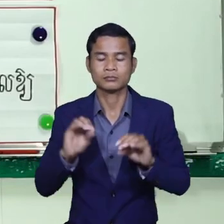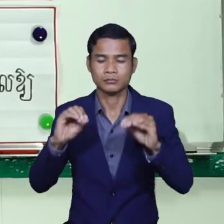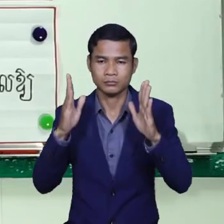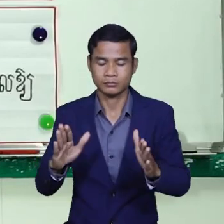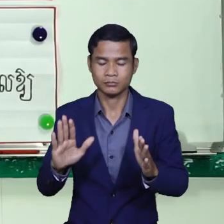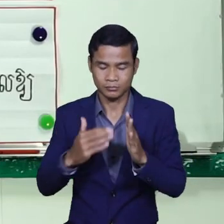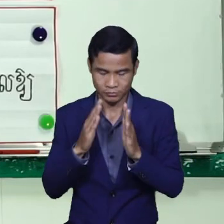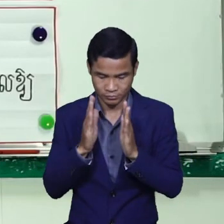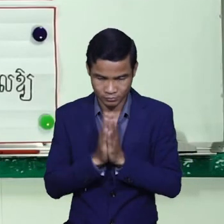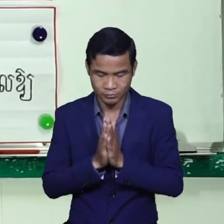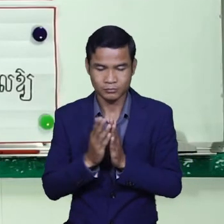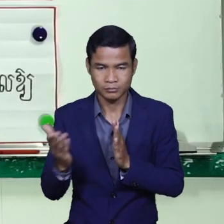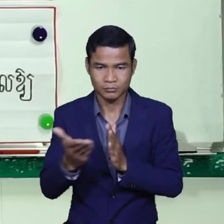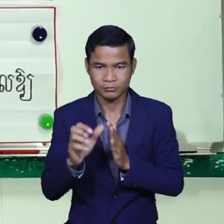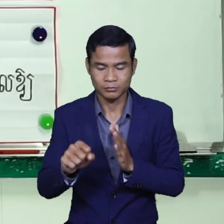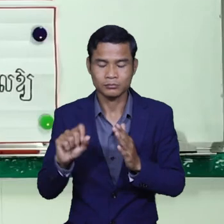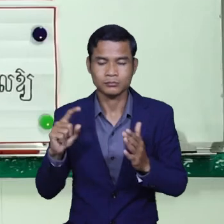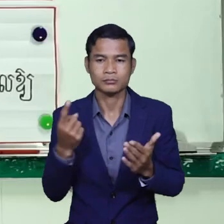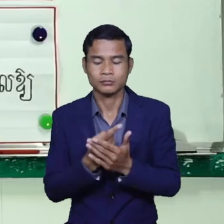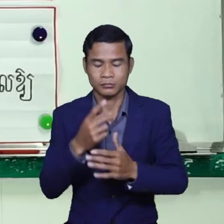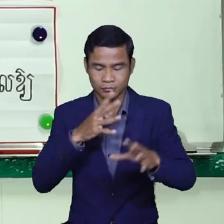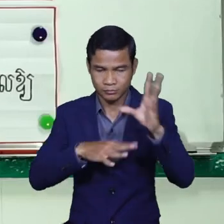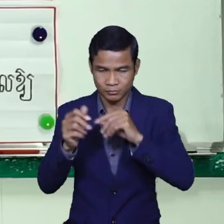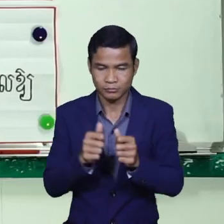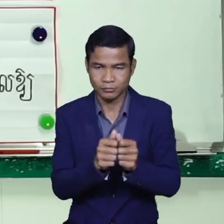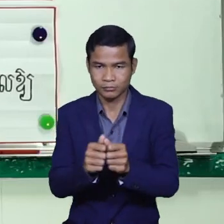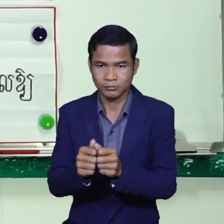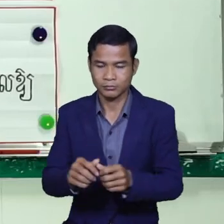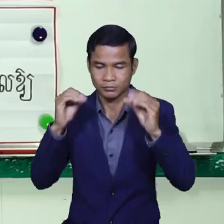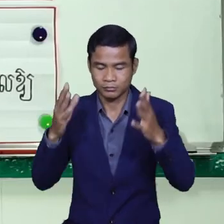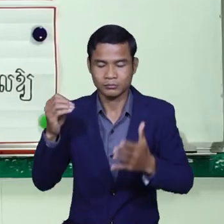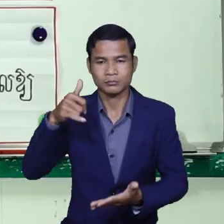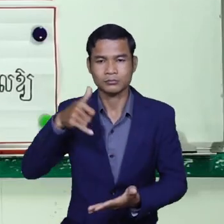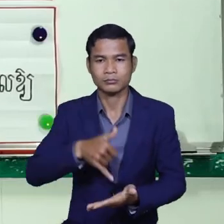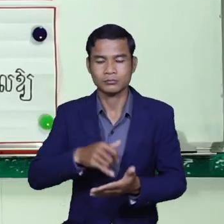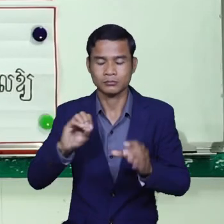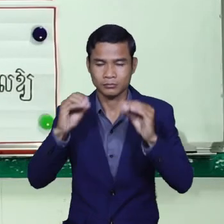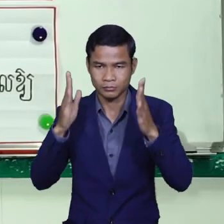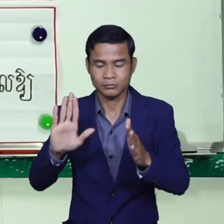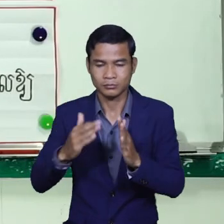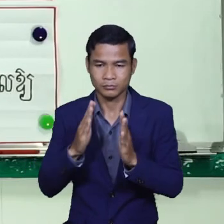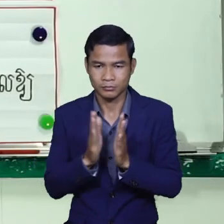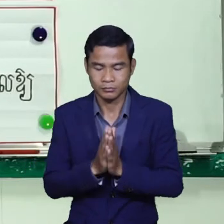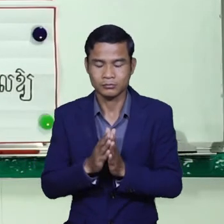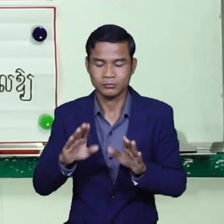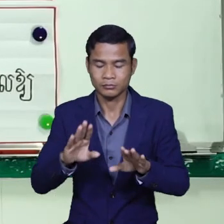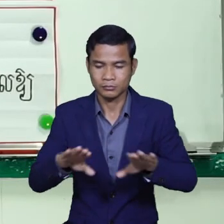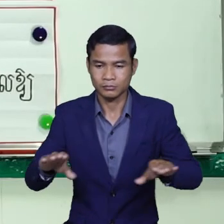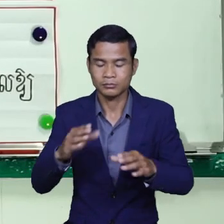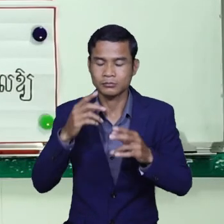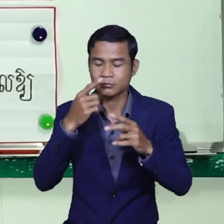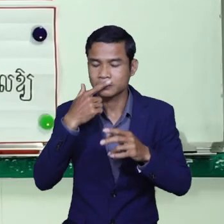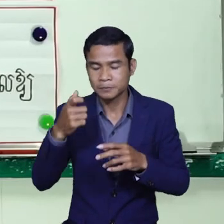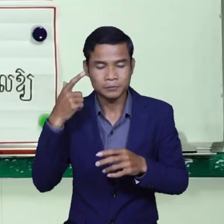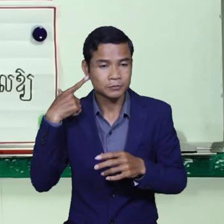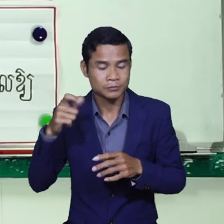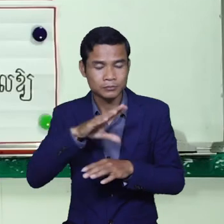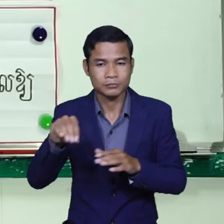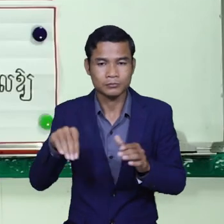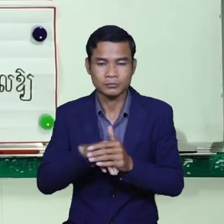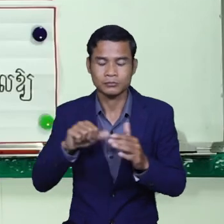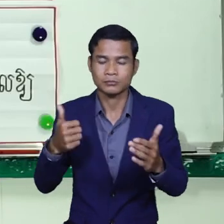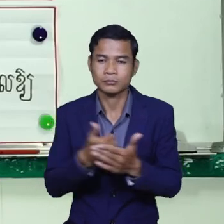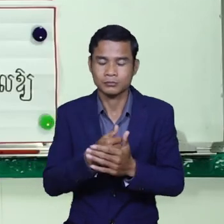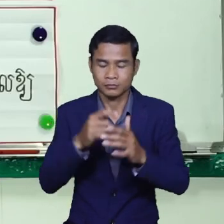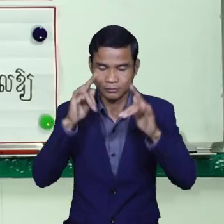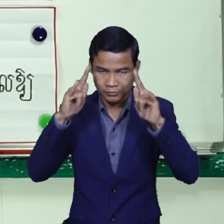của xông ở con chà xâm rập ca chô rùm riêng chà chùm mùi nhà cừu nữa thằng ngày ní nhà cừu của xông ở con tự đó chà miết đá bây đá xa thằng ơ chà đại bán khách